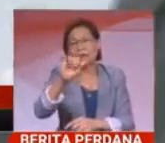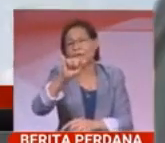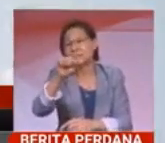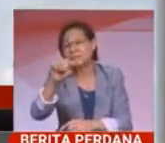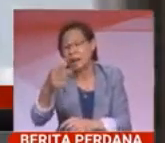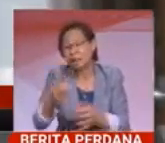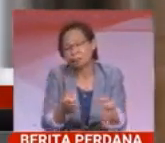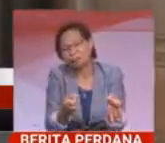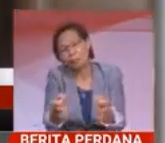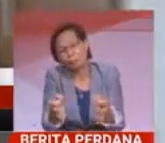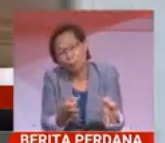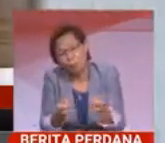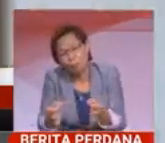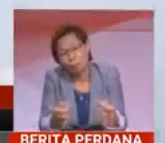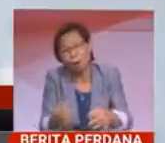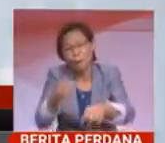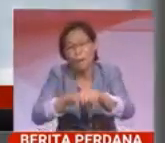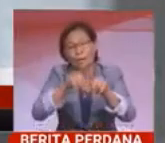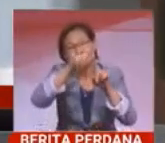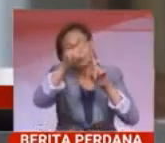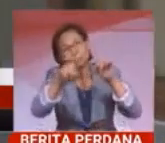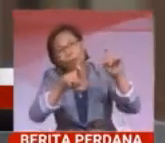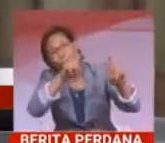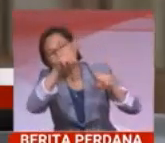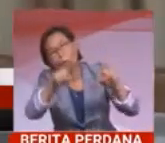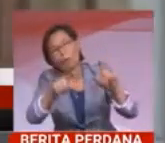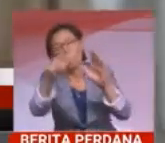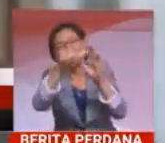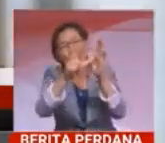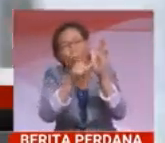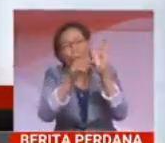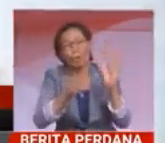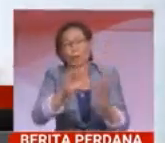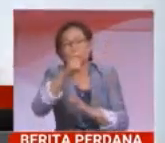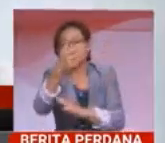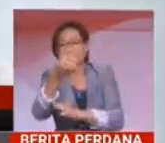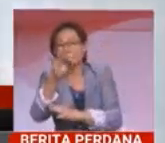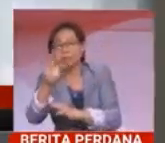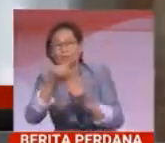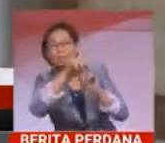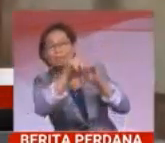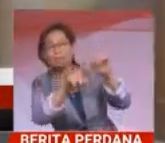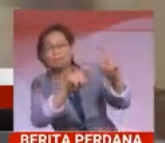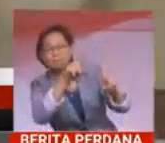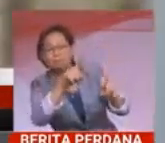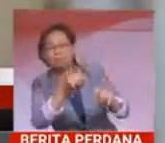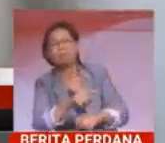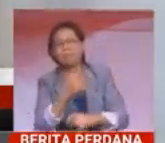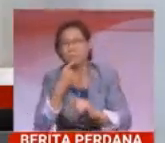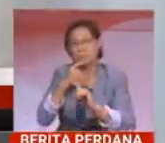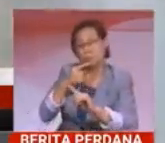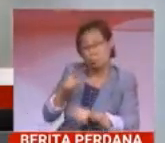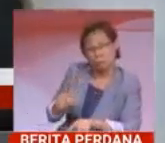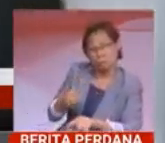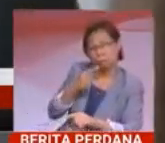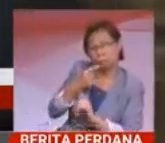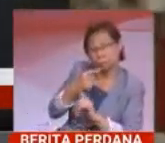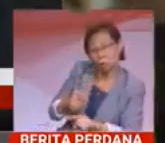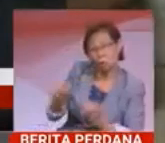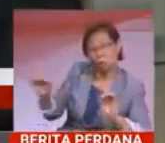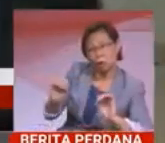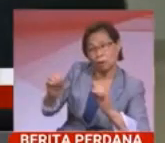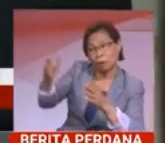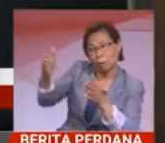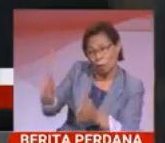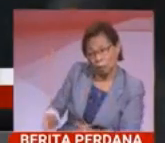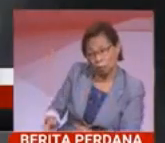perkara tersebut ketika pemeriksaan polos oleh peguam tasyri'i abdulloh sa'adatul memberitahu sekiranya tiada